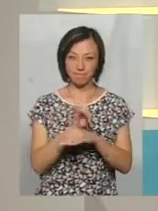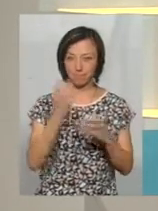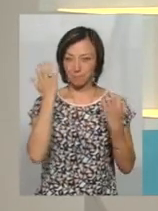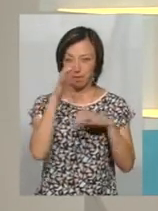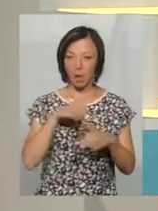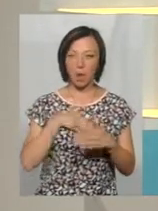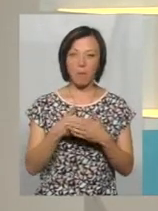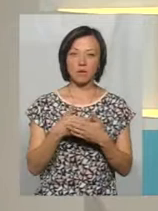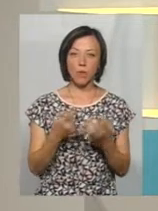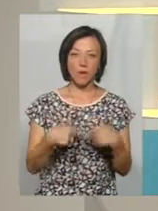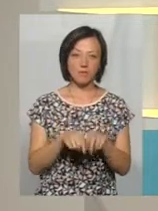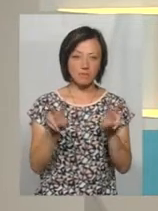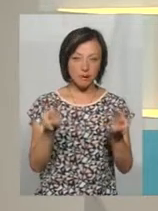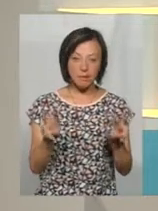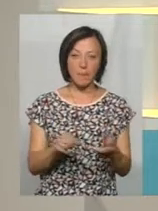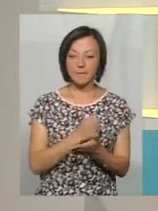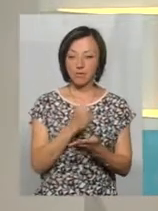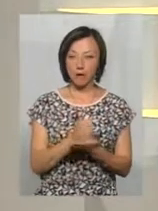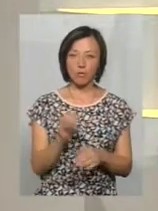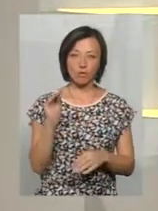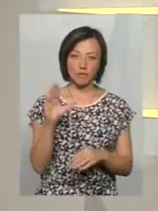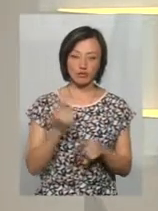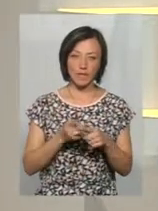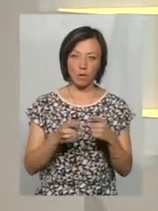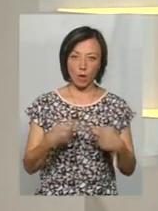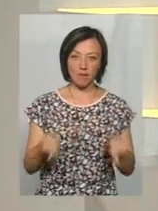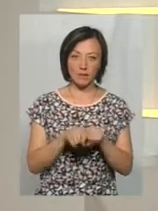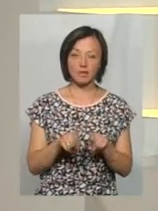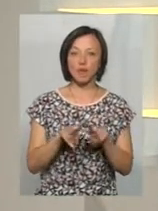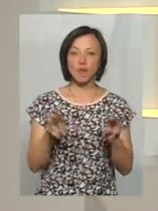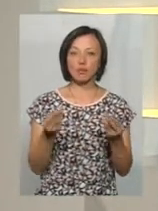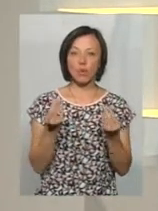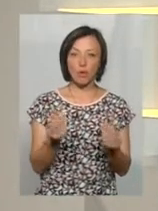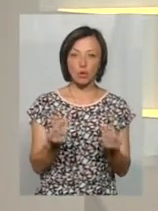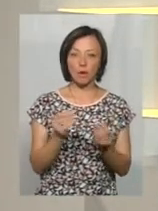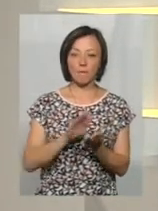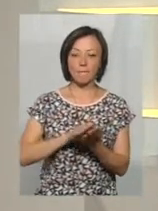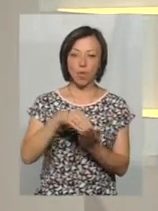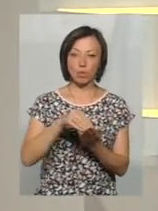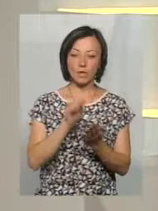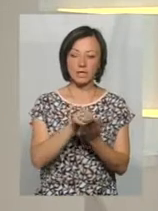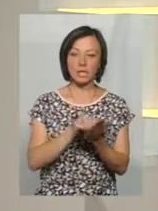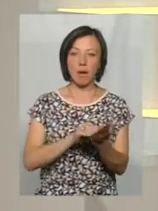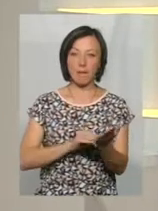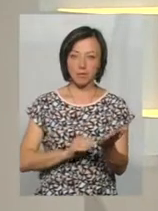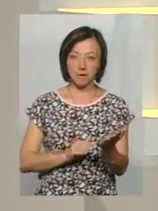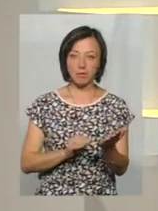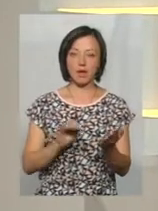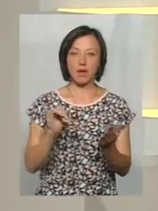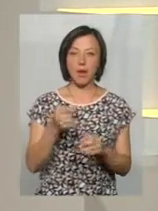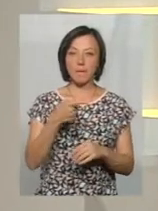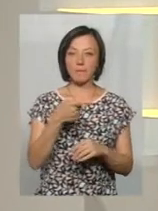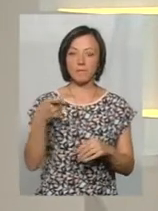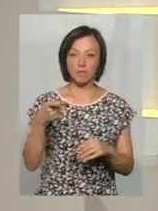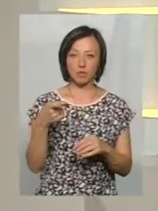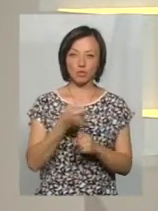громадської організації. Відповідну печатку і посвідчення цієї організації, а також гроші, блокноти з обліковими записами, пневматичну та